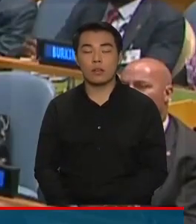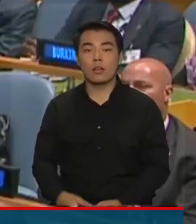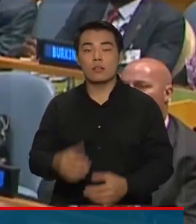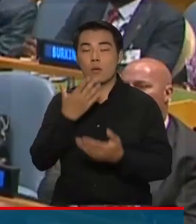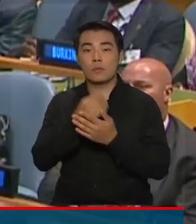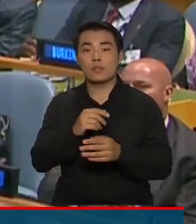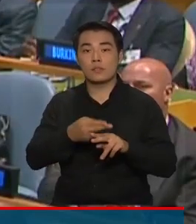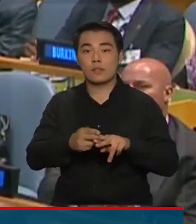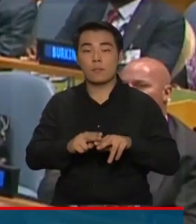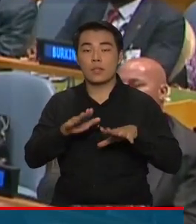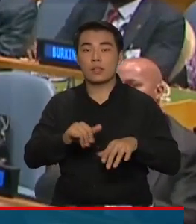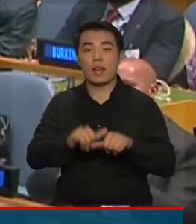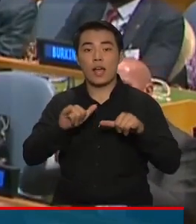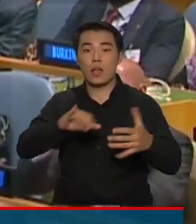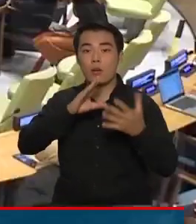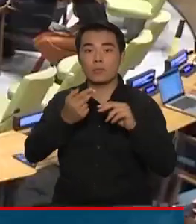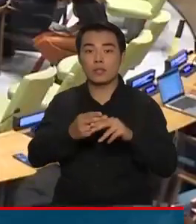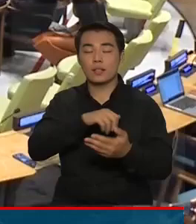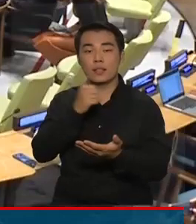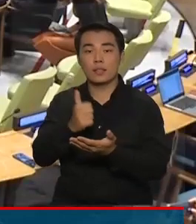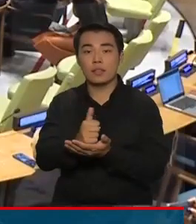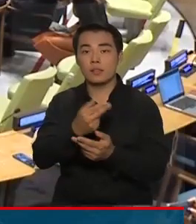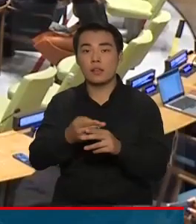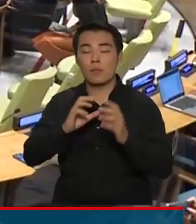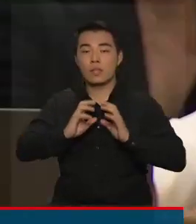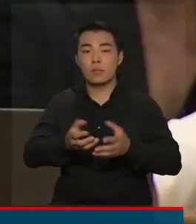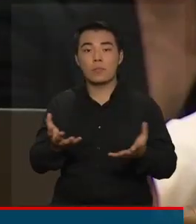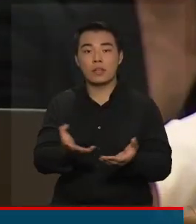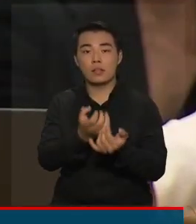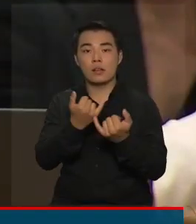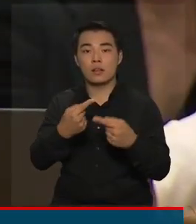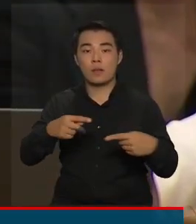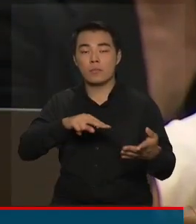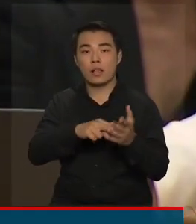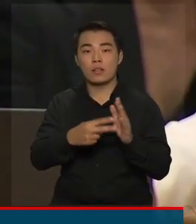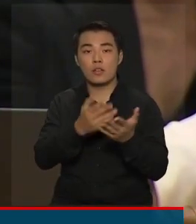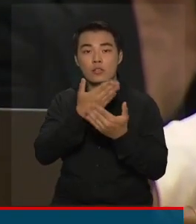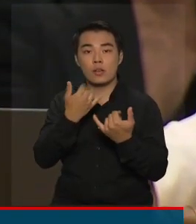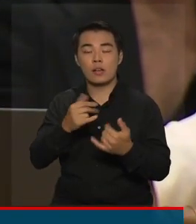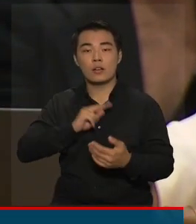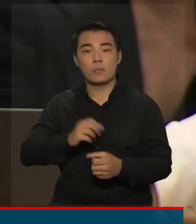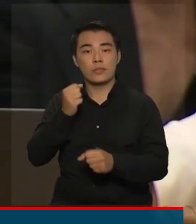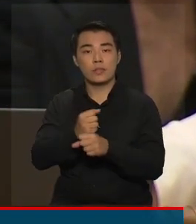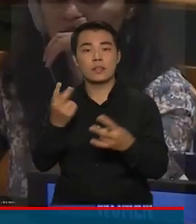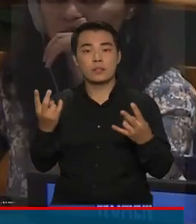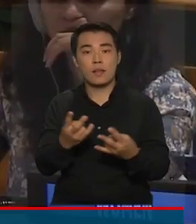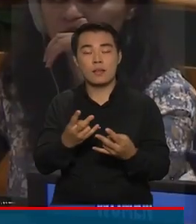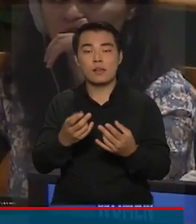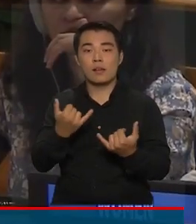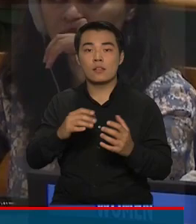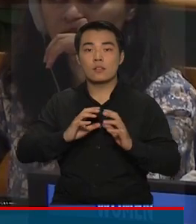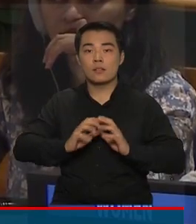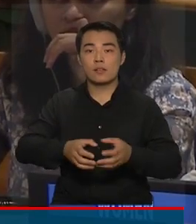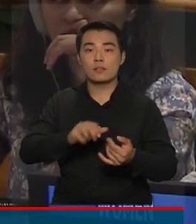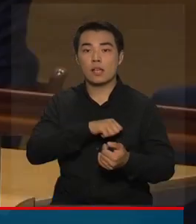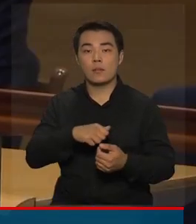Орнықты дамудың мақсаты жөніндегі саммитке жиналған лидерлер әлемді құтқарумен әлек болудың әлдеқандай жоспары жоқ, тек әрекет ету керек дейді. Ал жер шарын